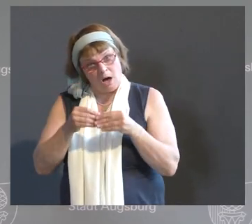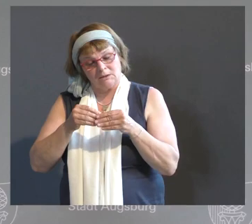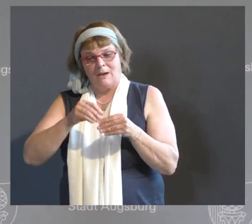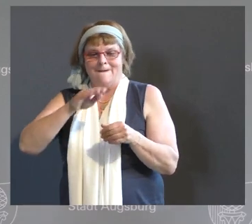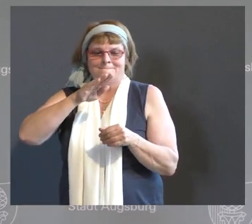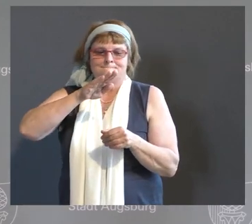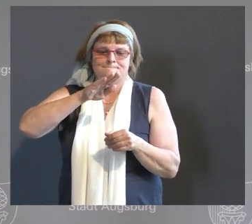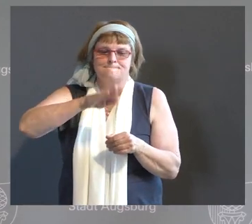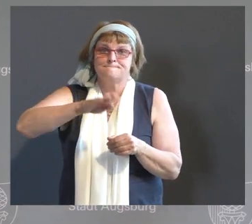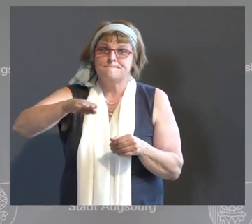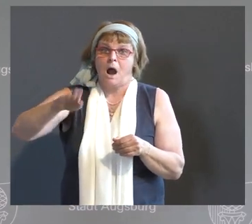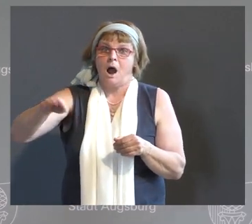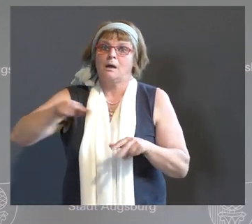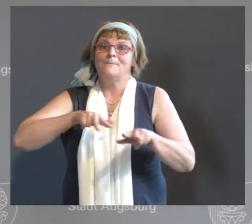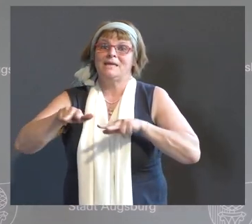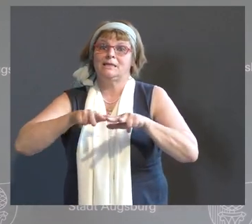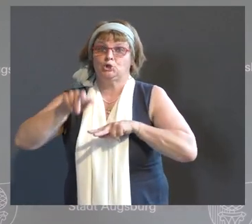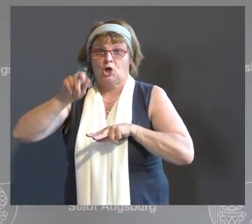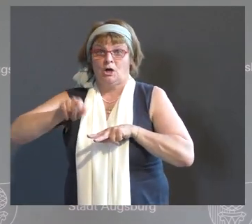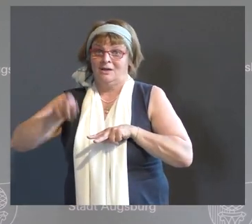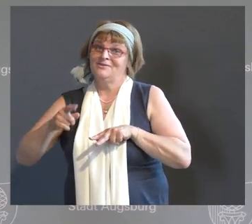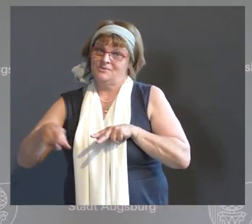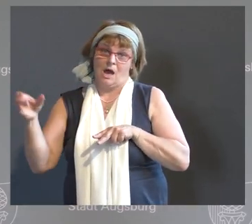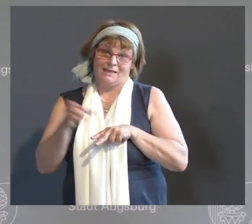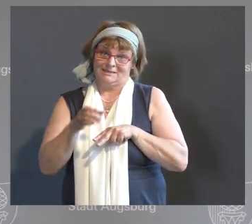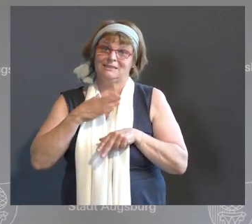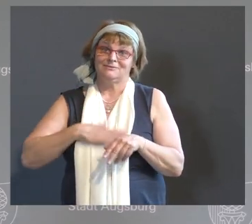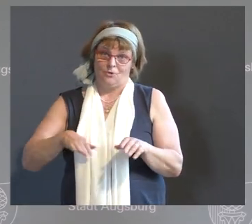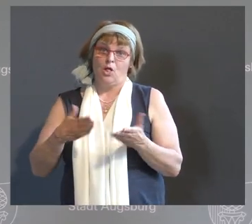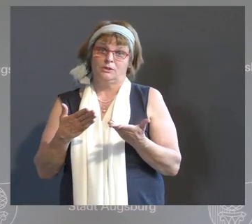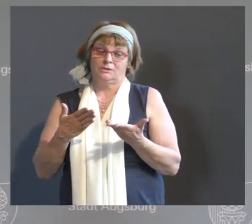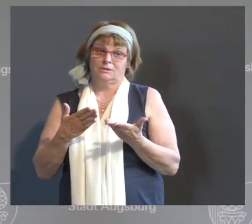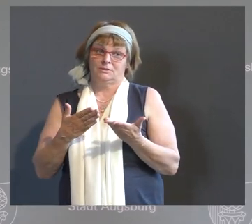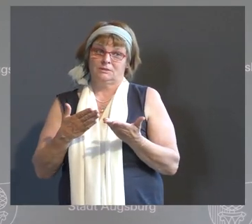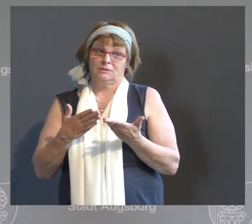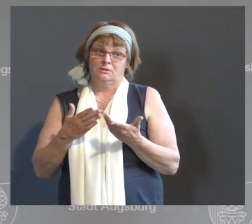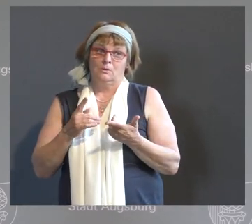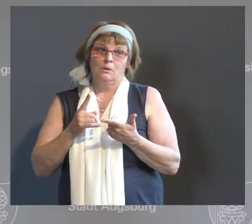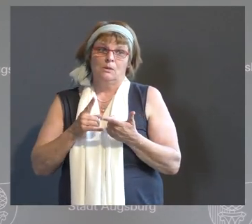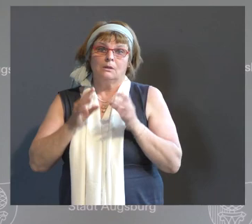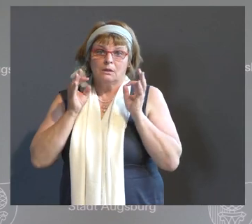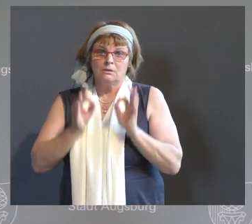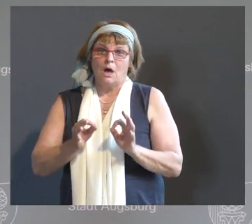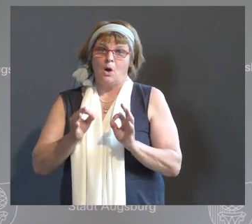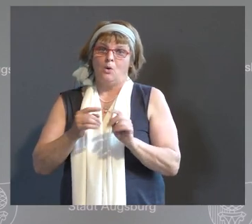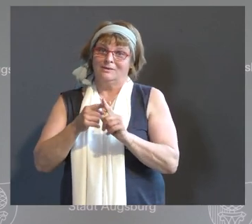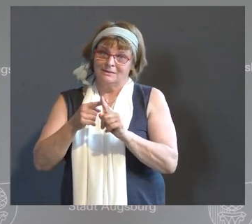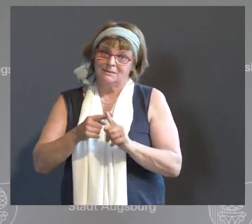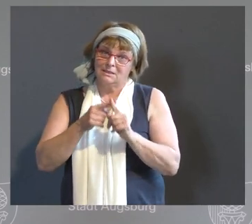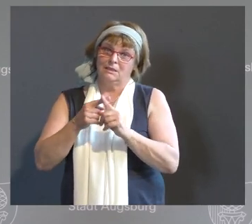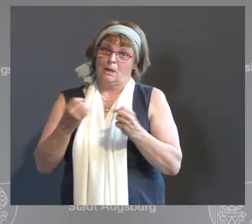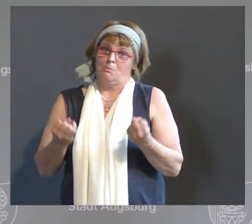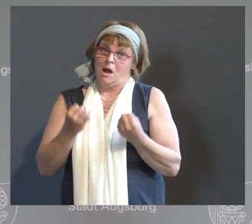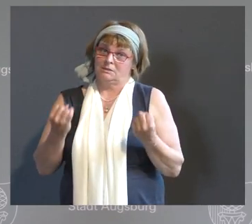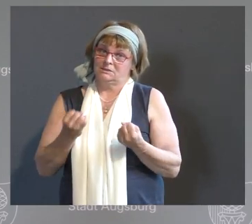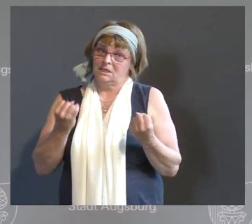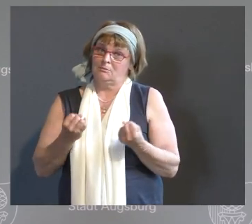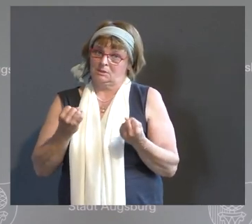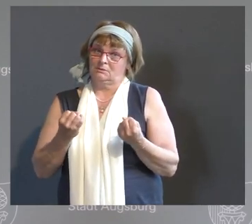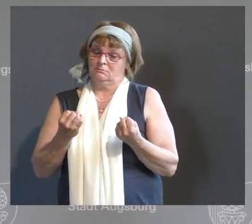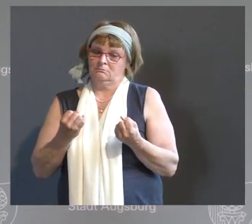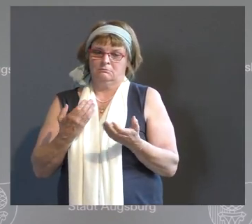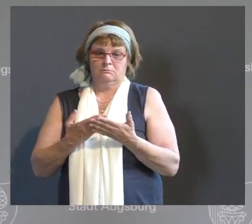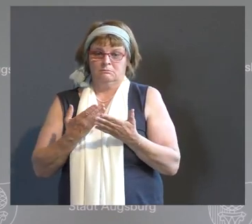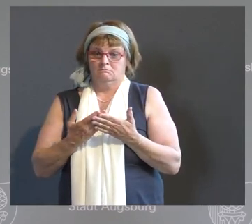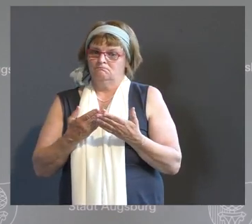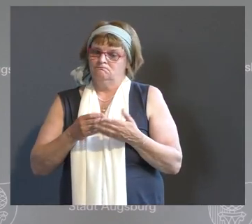Platzmanager einsetzen. Manche Städte nennen das Nachtbürgermeister, die Münchner machen das jetzt auch, um hier ganz gezielt auf diese Maßnahmen vorzugehen. Auch diese Verstärkung werden